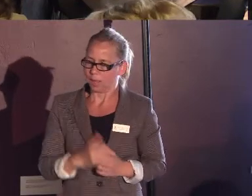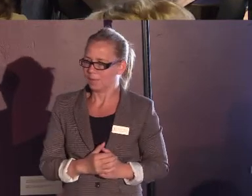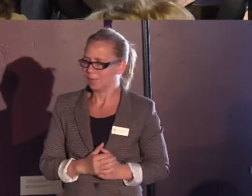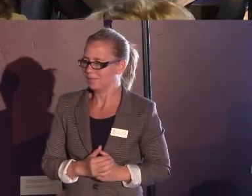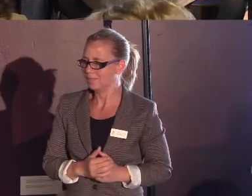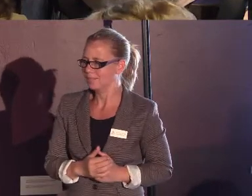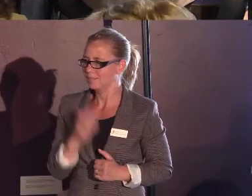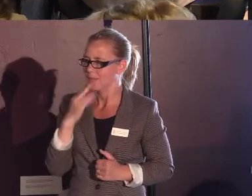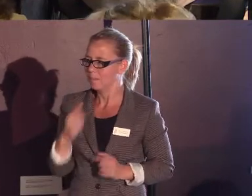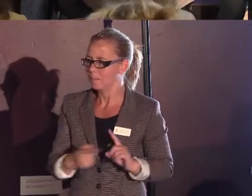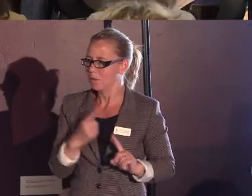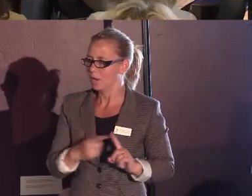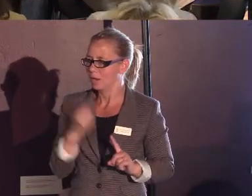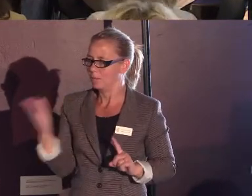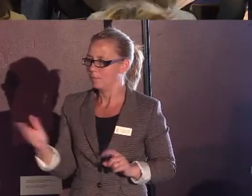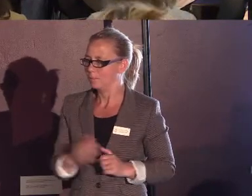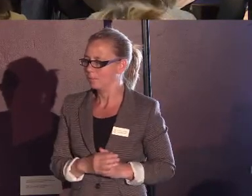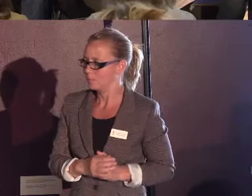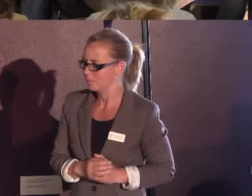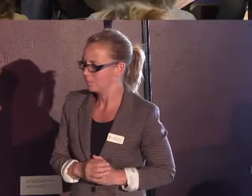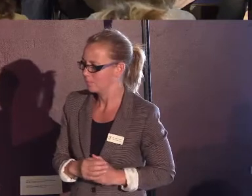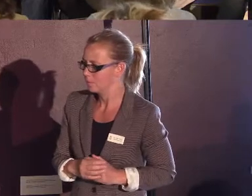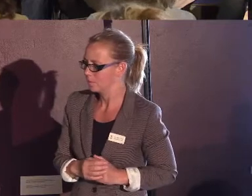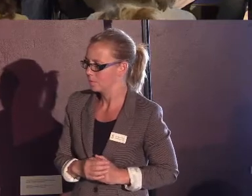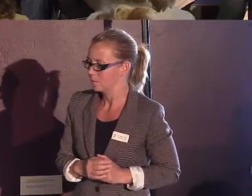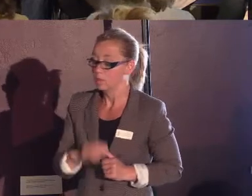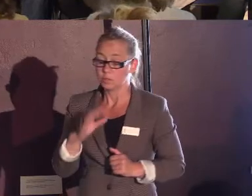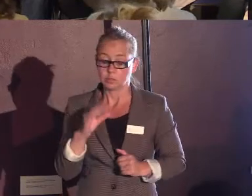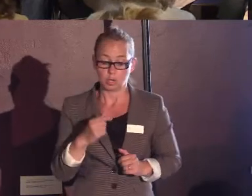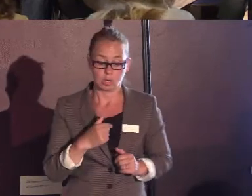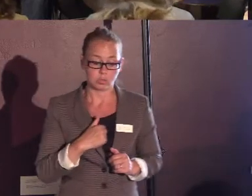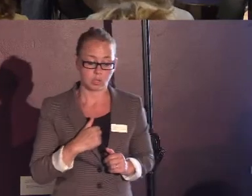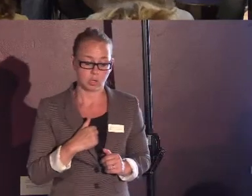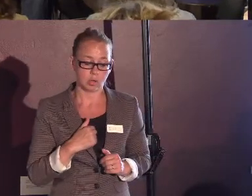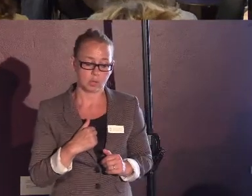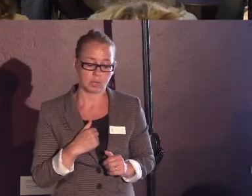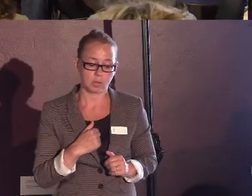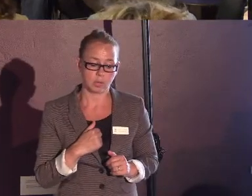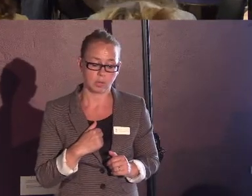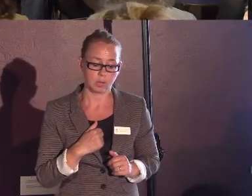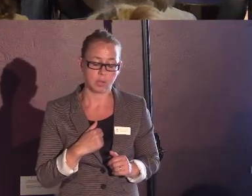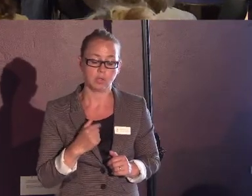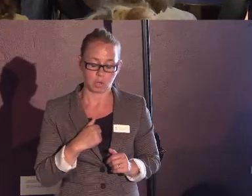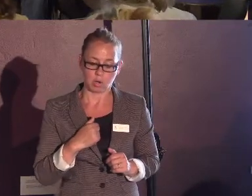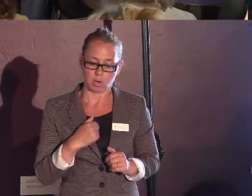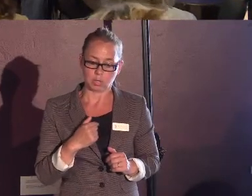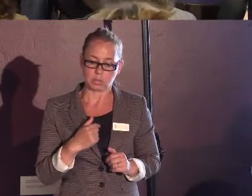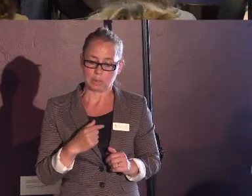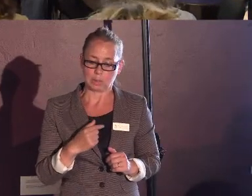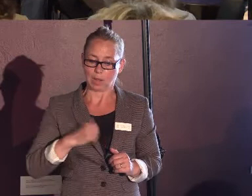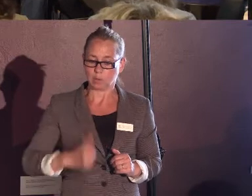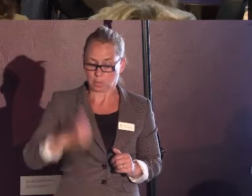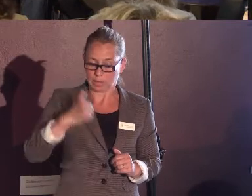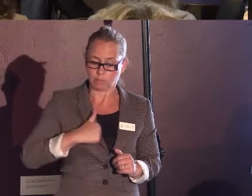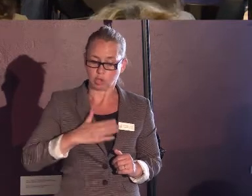Ja. Vem börjar? Ja, jag kan börja. Du börjar igen, Sofie. Jag är ju, råkar ju ha förmånen att vara chef,